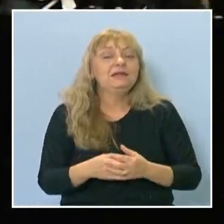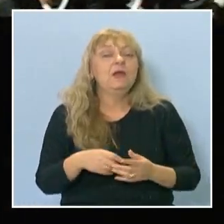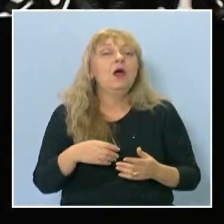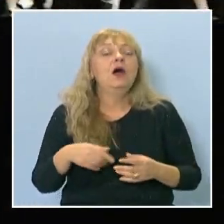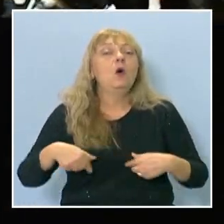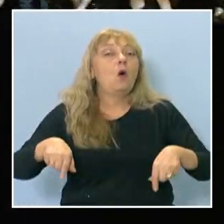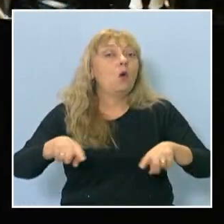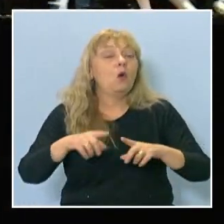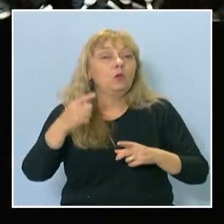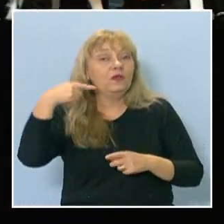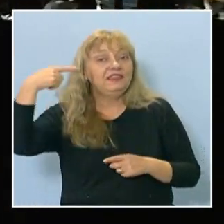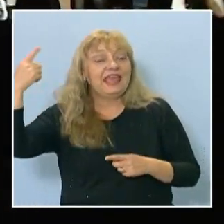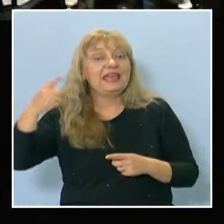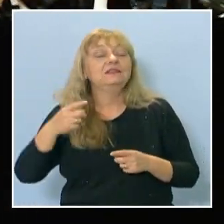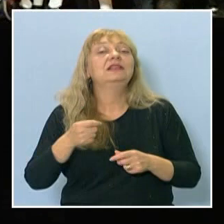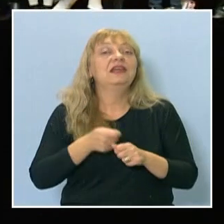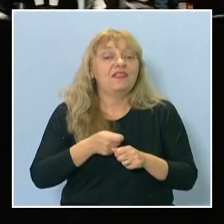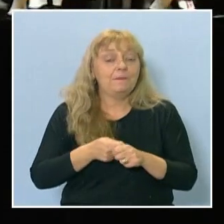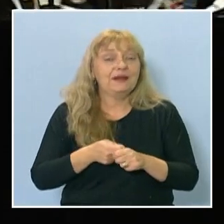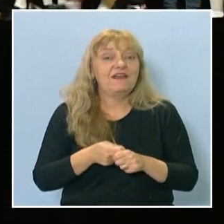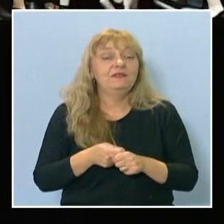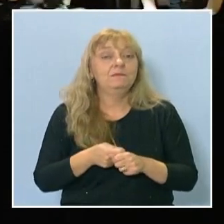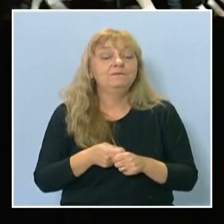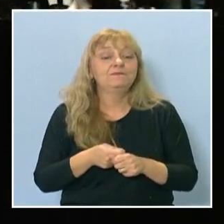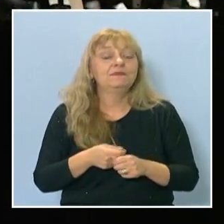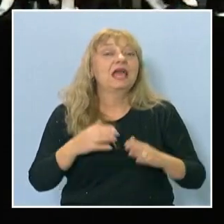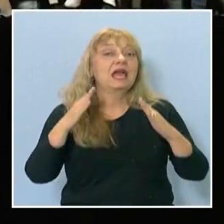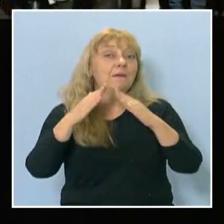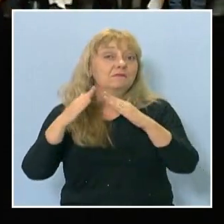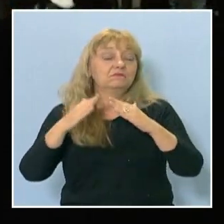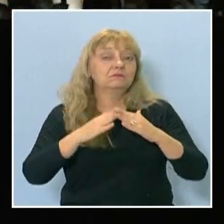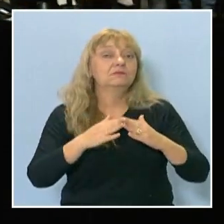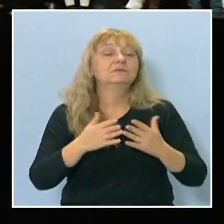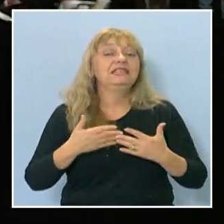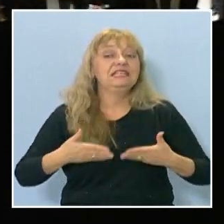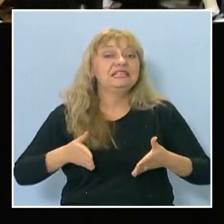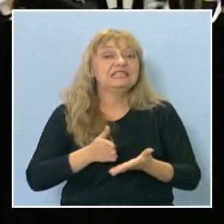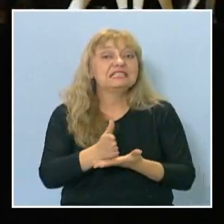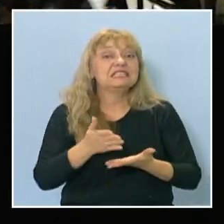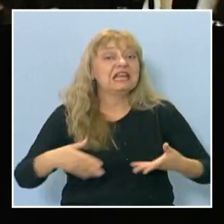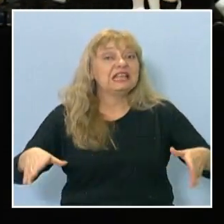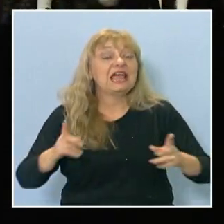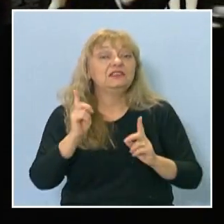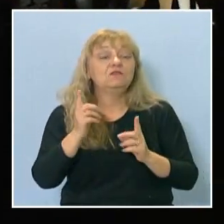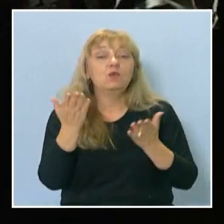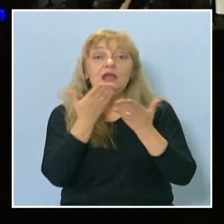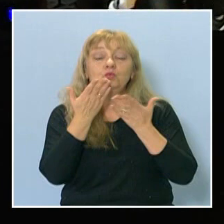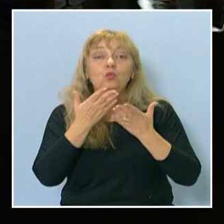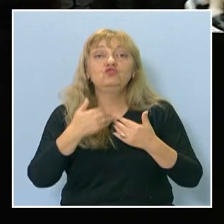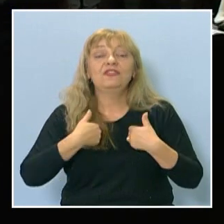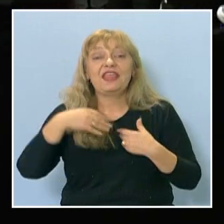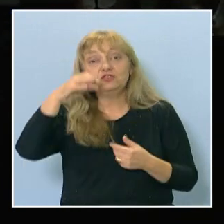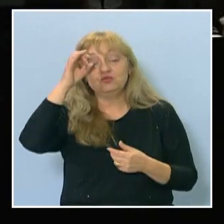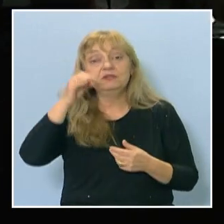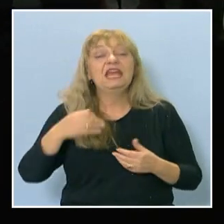идеята действително да направим материалната ни база и средата, в която учат нашите ученици,